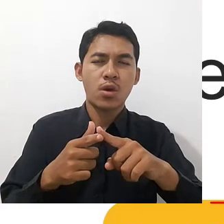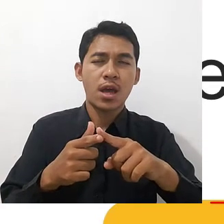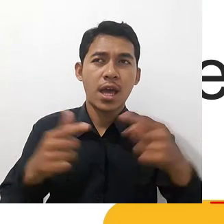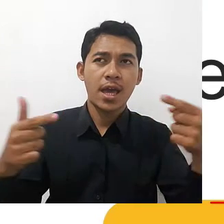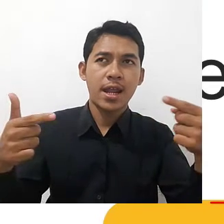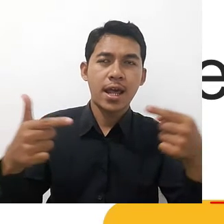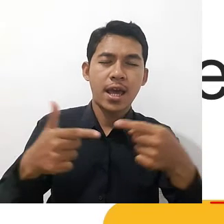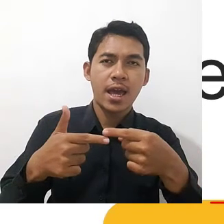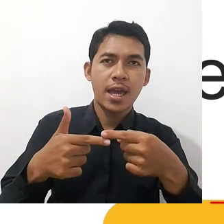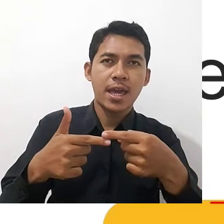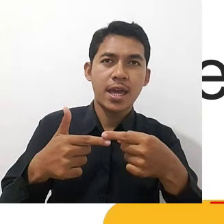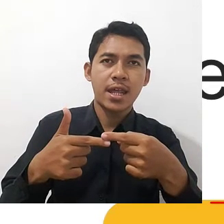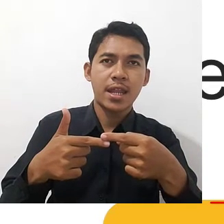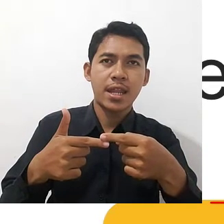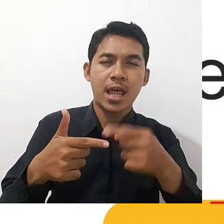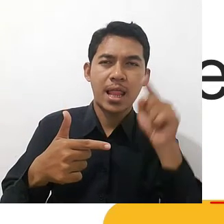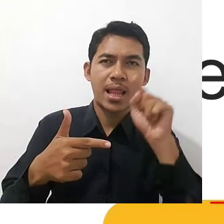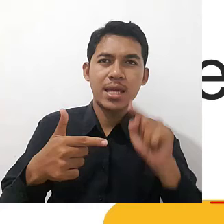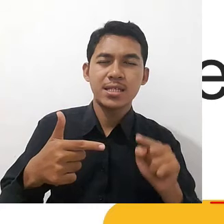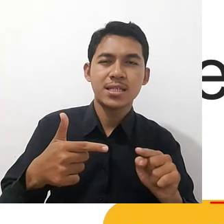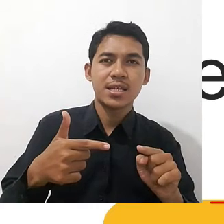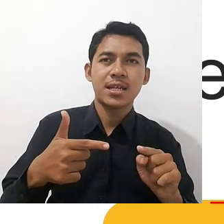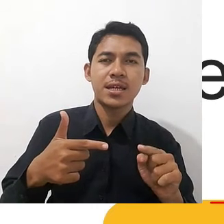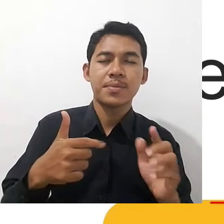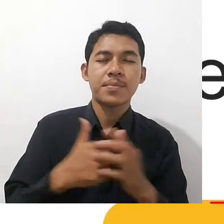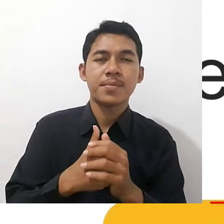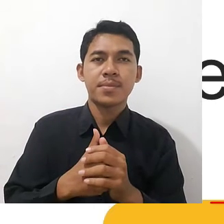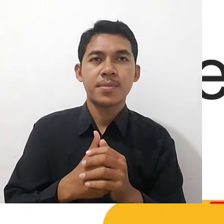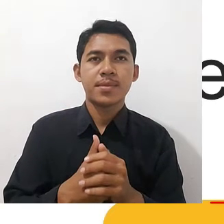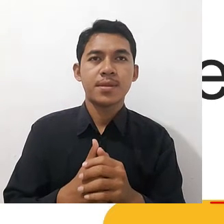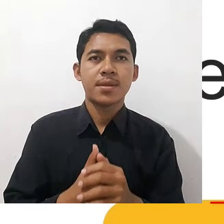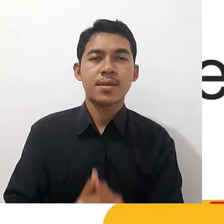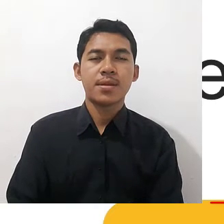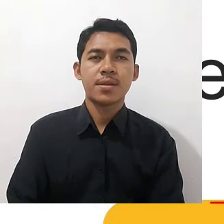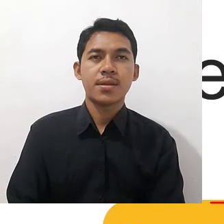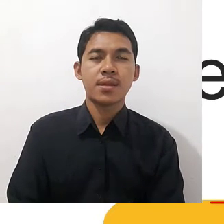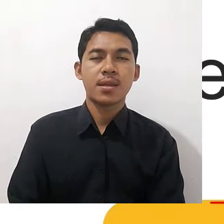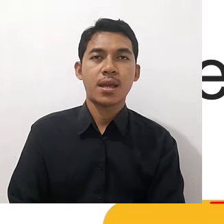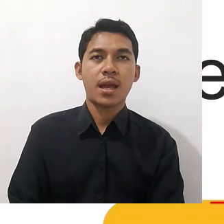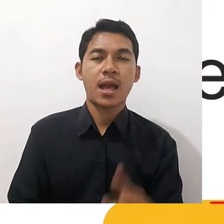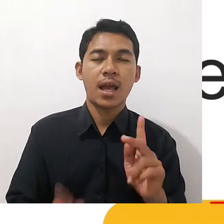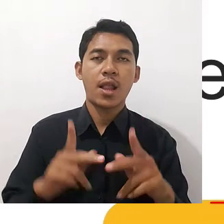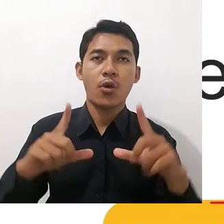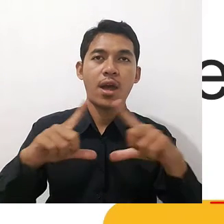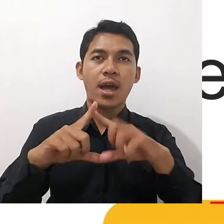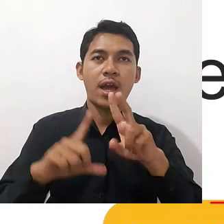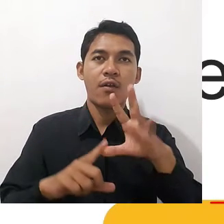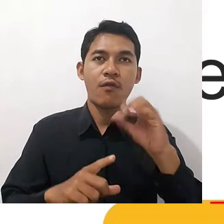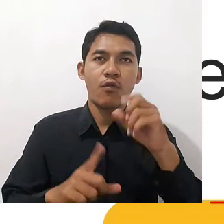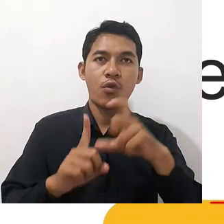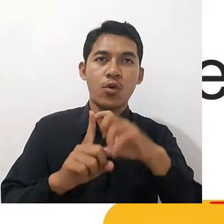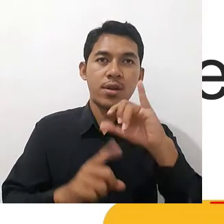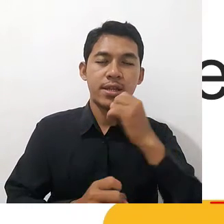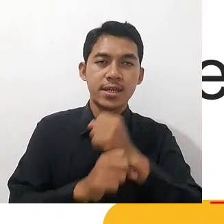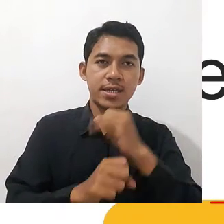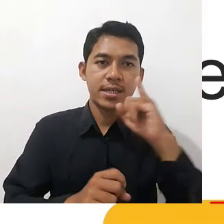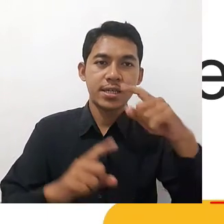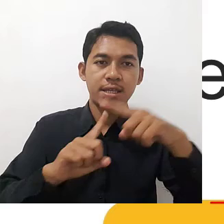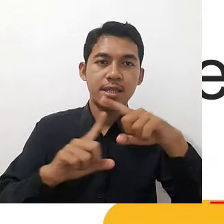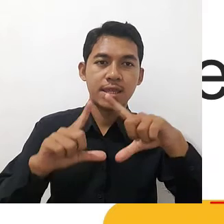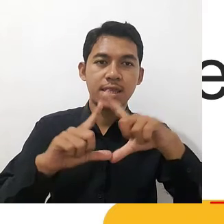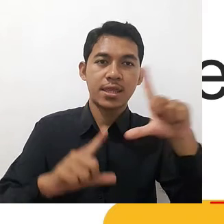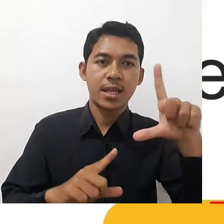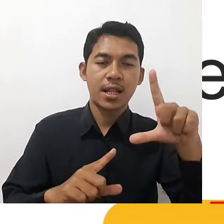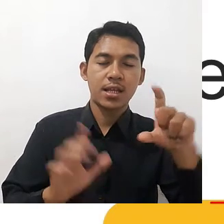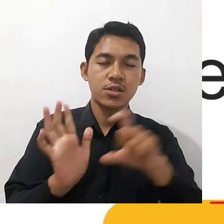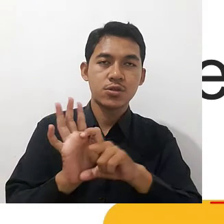misalkan. Nah, kalau misalkan pakai rangkaian digital tuh kan, sorry, kalau pakai apa ya, avo digital tuh kan dia ditujukan dalam bentuk angka